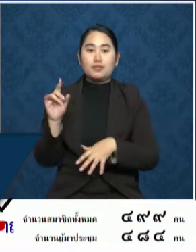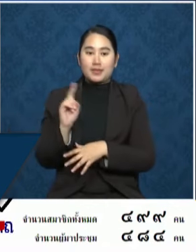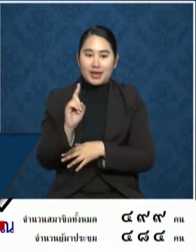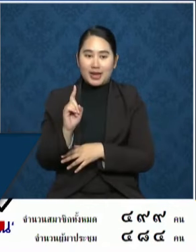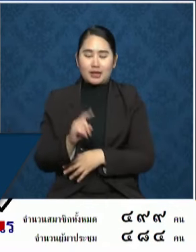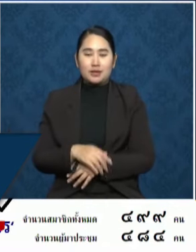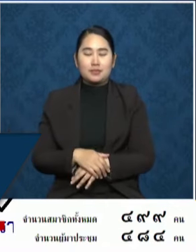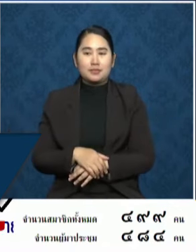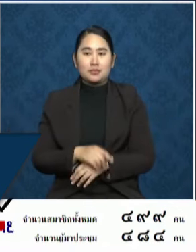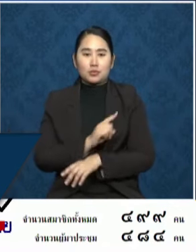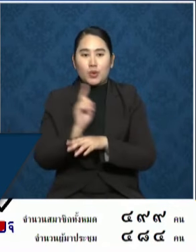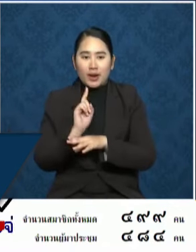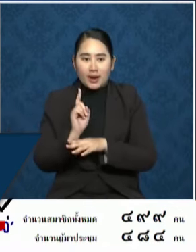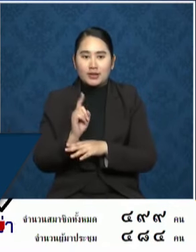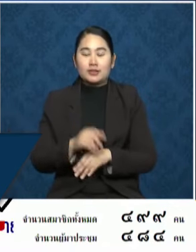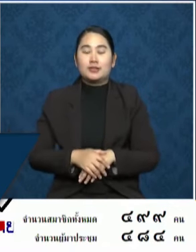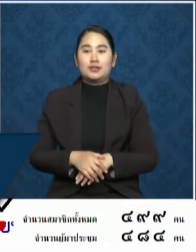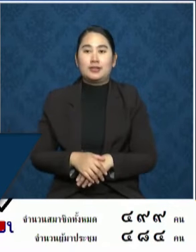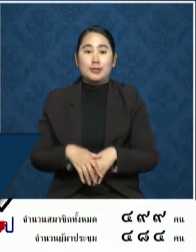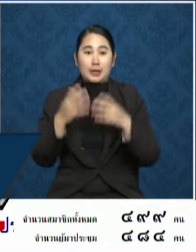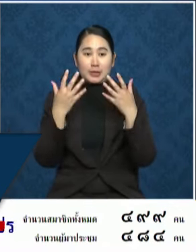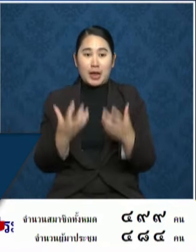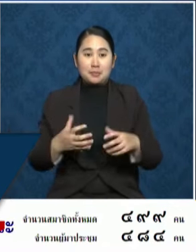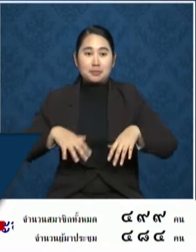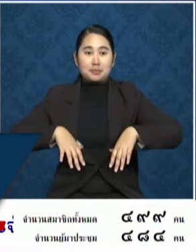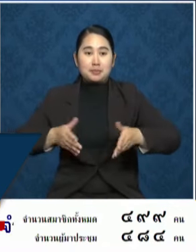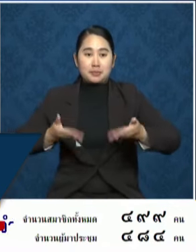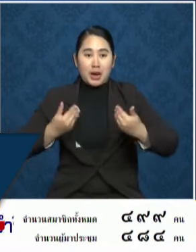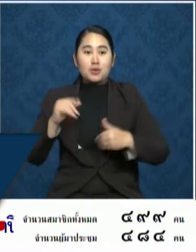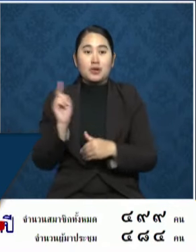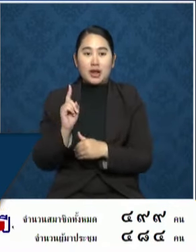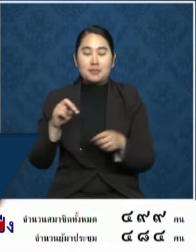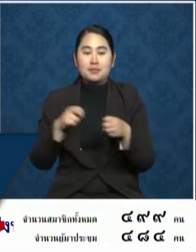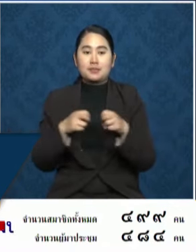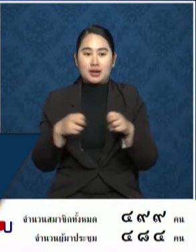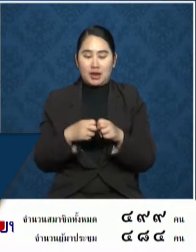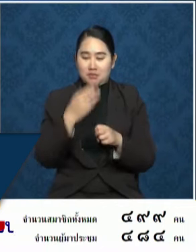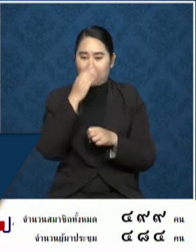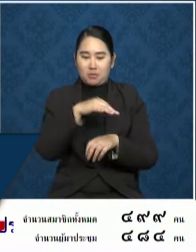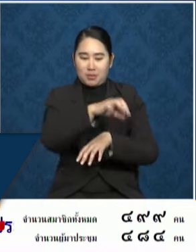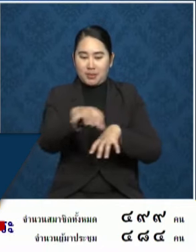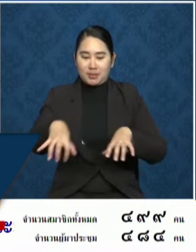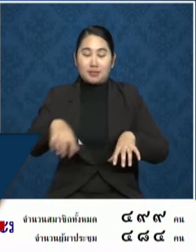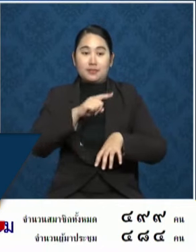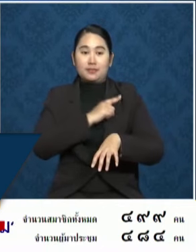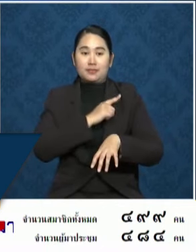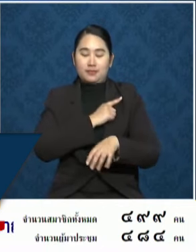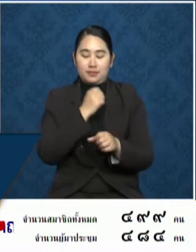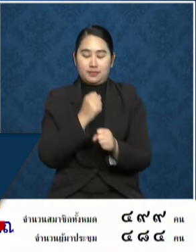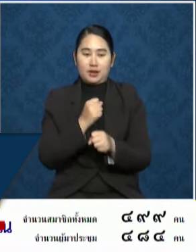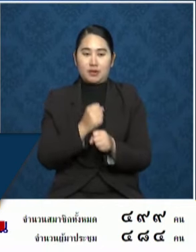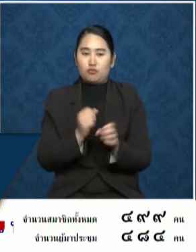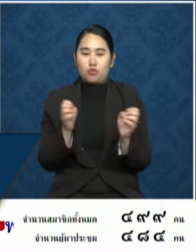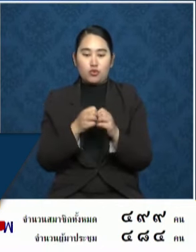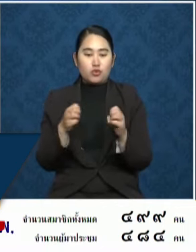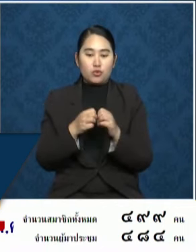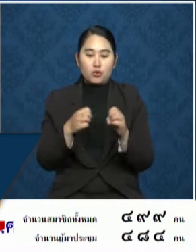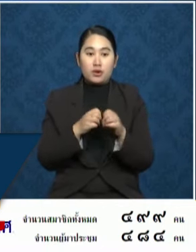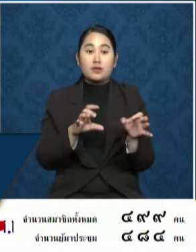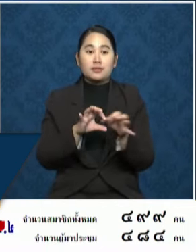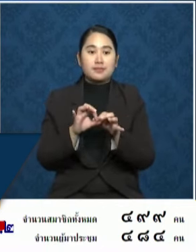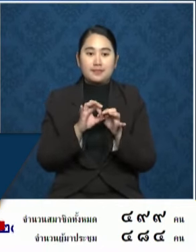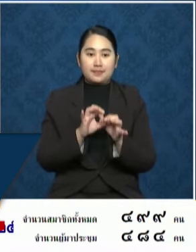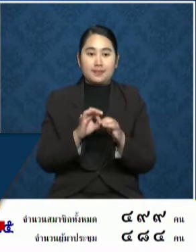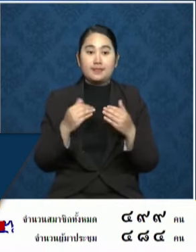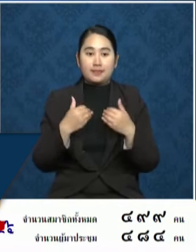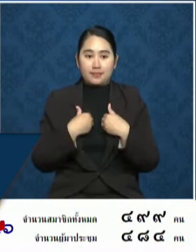ไหร่และจะรุนแรงแค่ไหนซึ่งประหาหลักๆเรื่องนี้คือการที่เรามีหลายหน่วยงานครับหลายหน่วยงานมายุ่งมาเกี่ยวข้องในข้อ